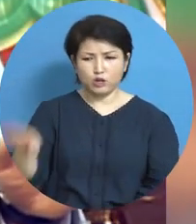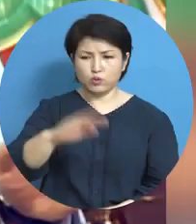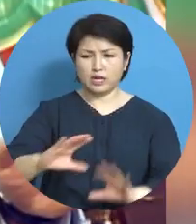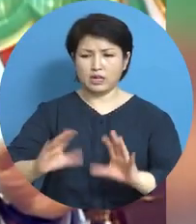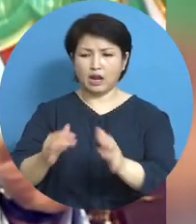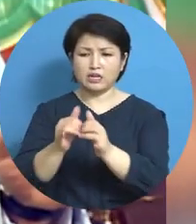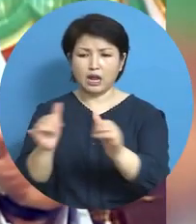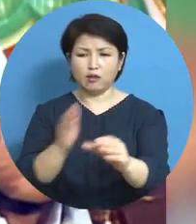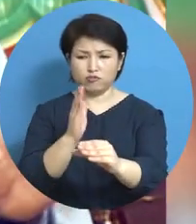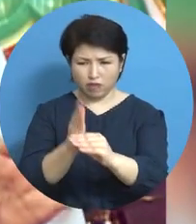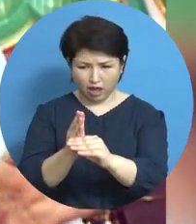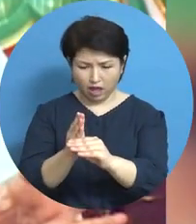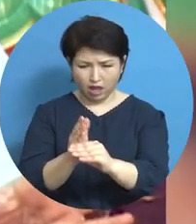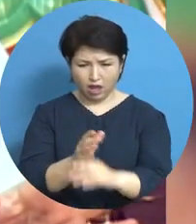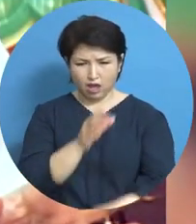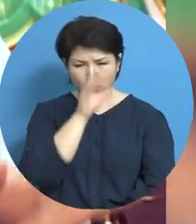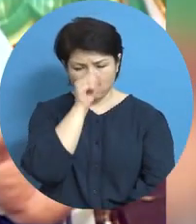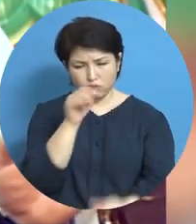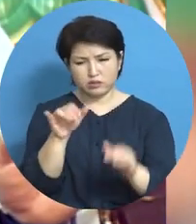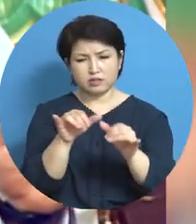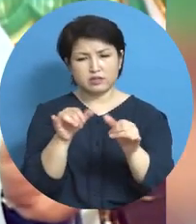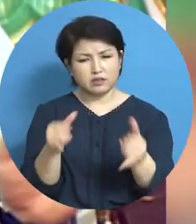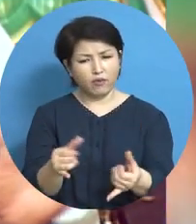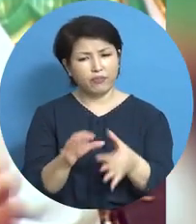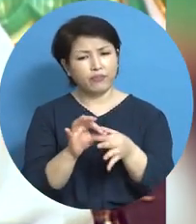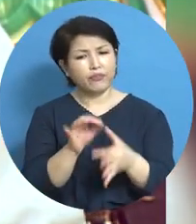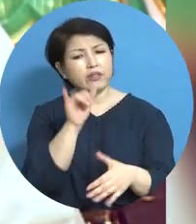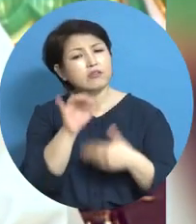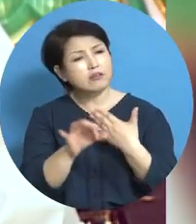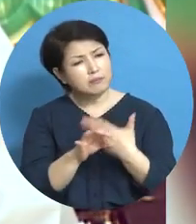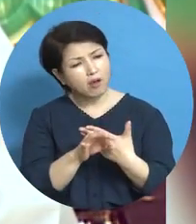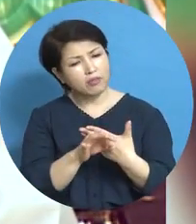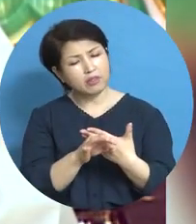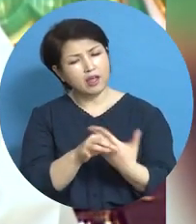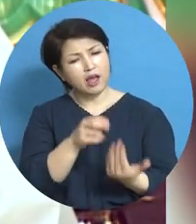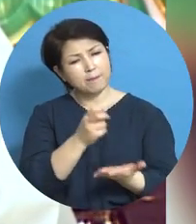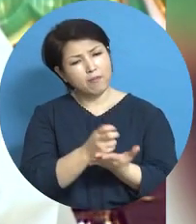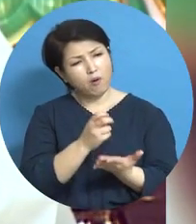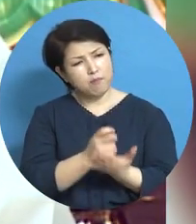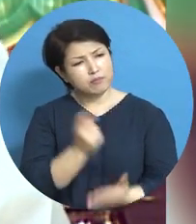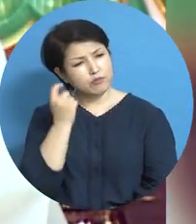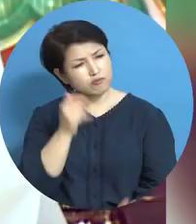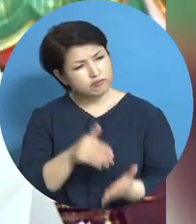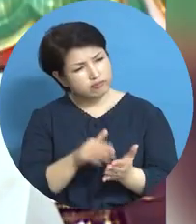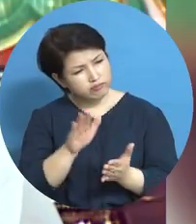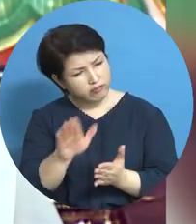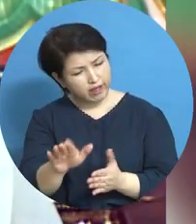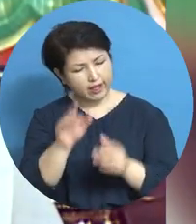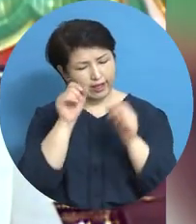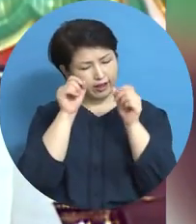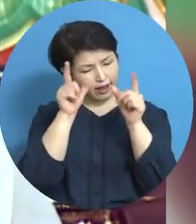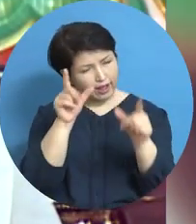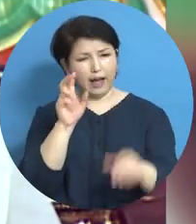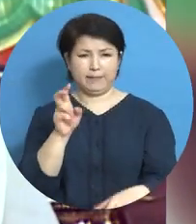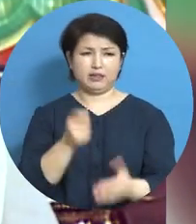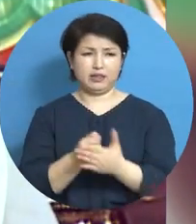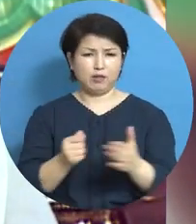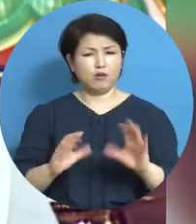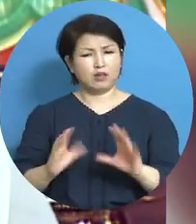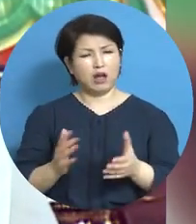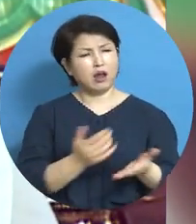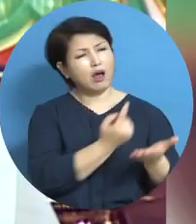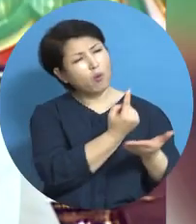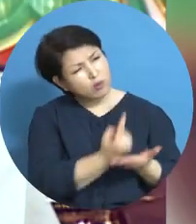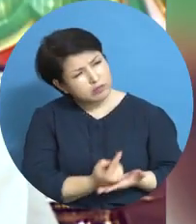참 인연 있는 사람들이 있어서 이 좋은 법을 듣고 깨치지 않겠냐. 그러니 저희 나라에 좀 오십시오.